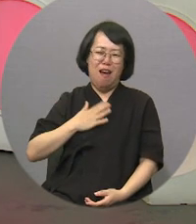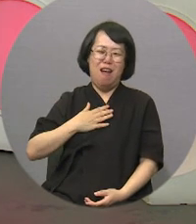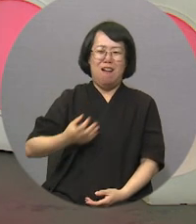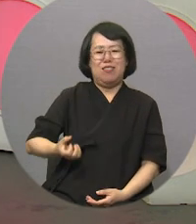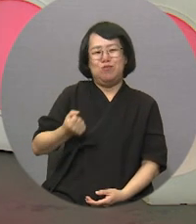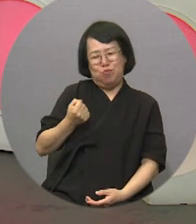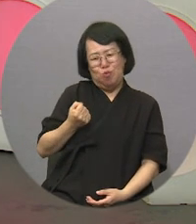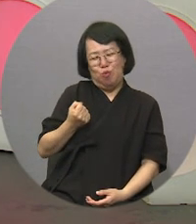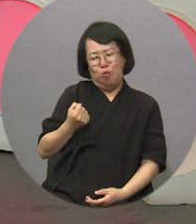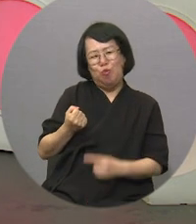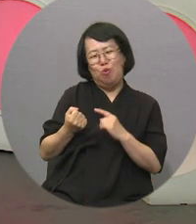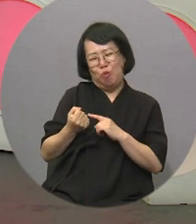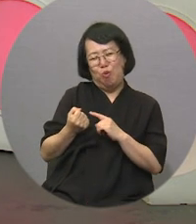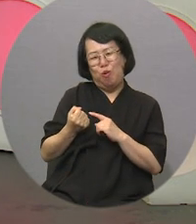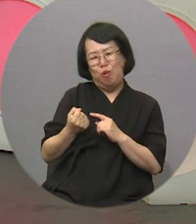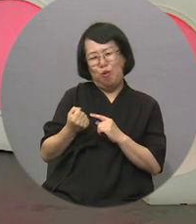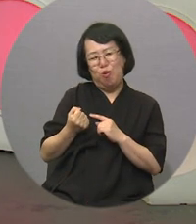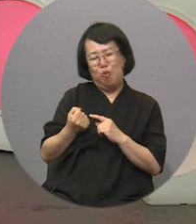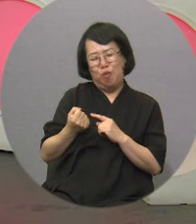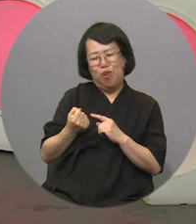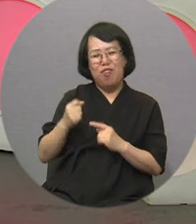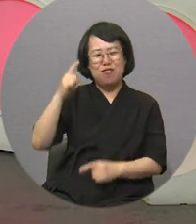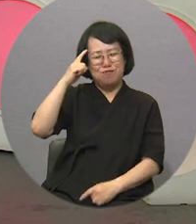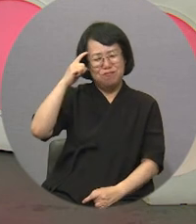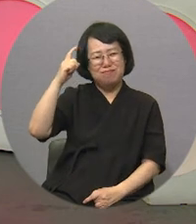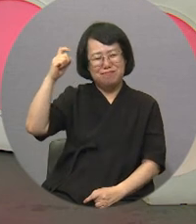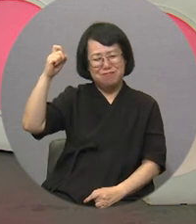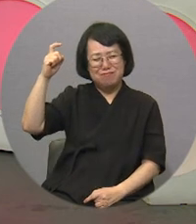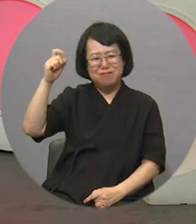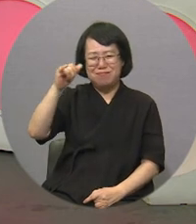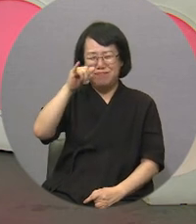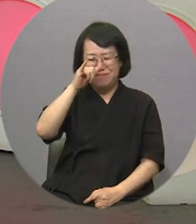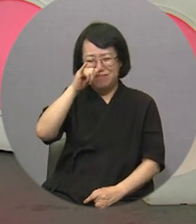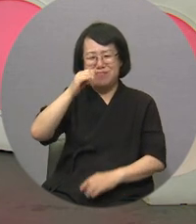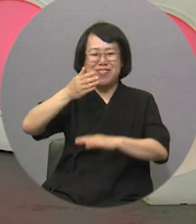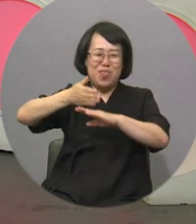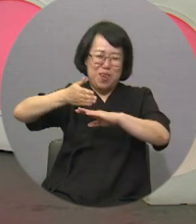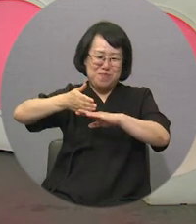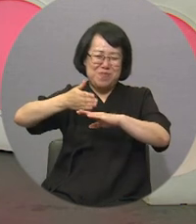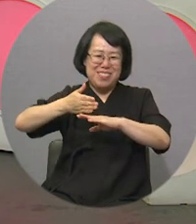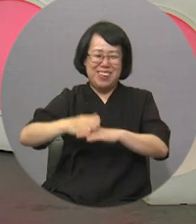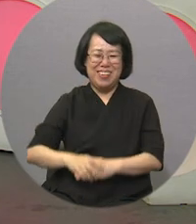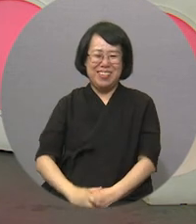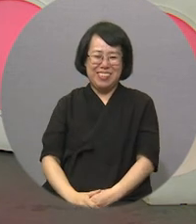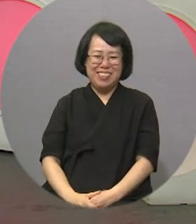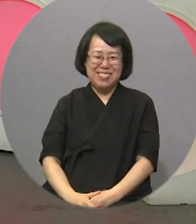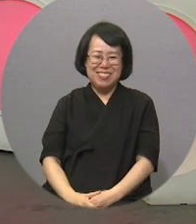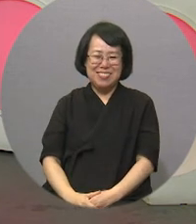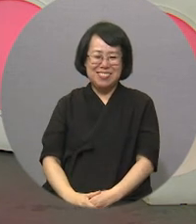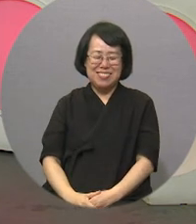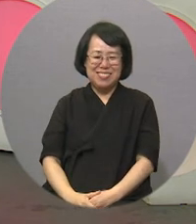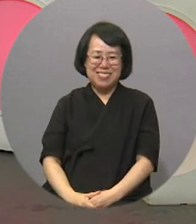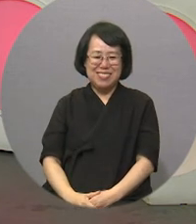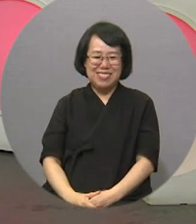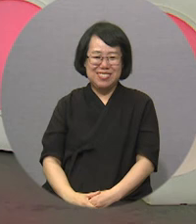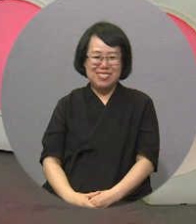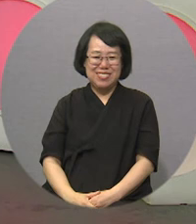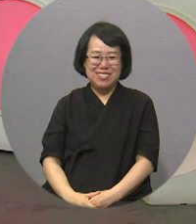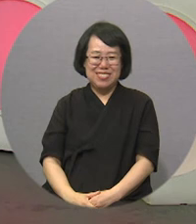남을 것입니다. 아, 그래요. 오늘도 사연이 참 감동 깊으네요. 네,